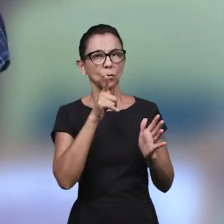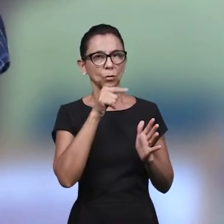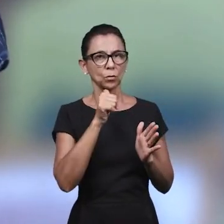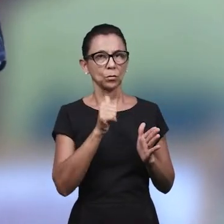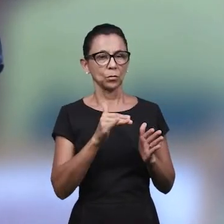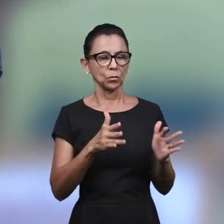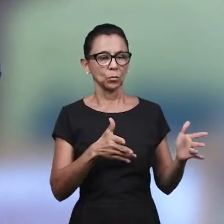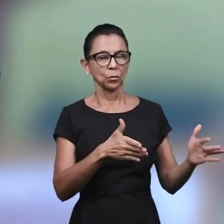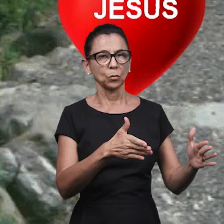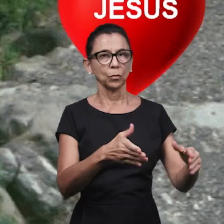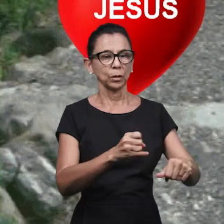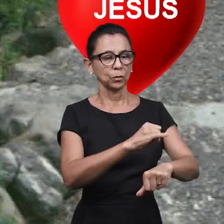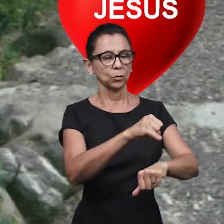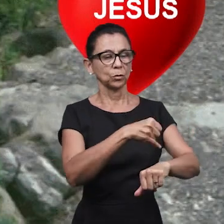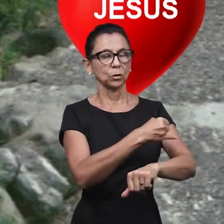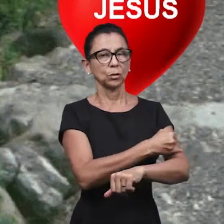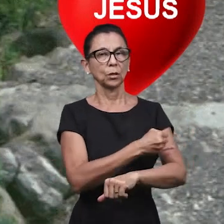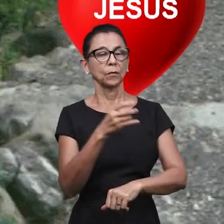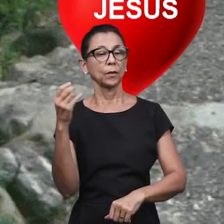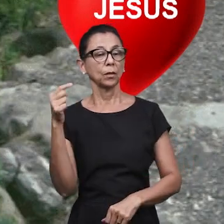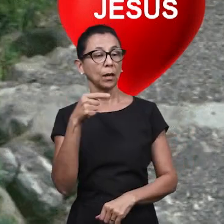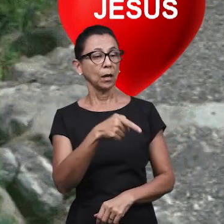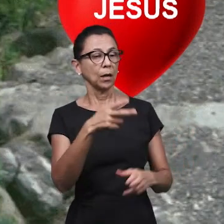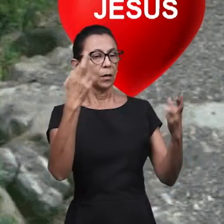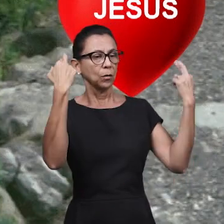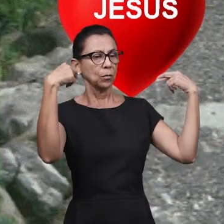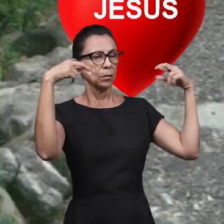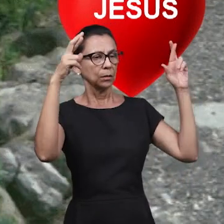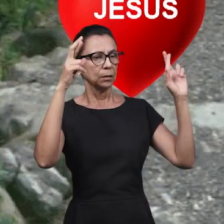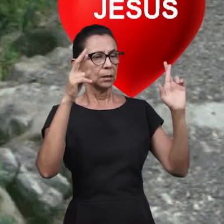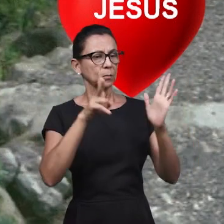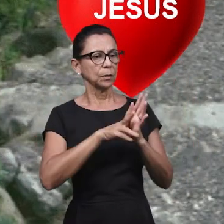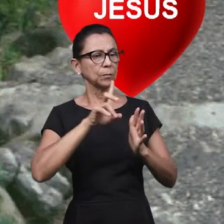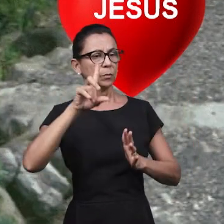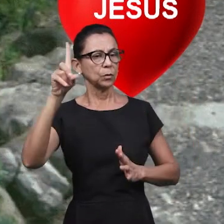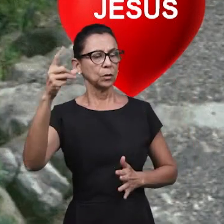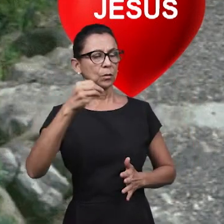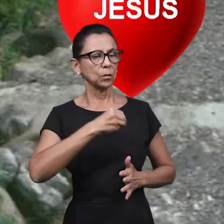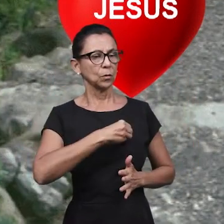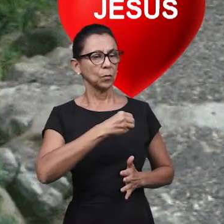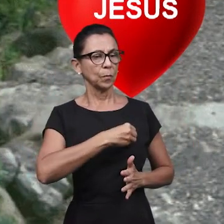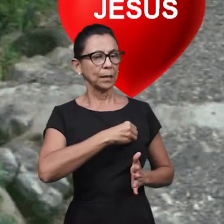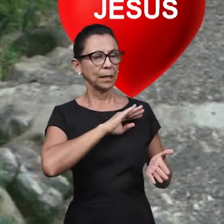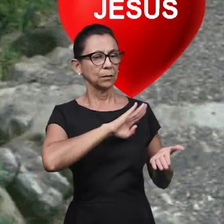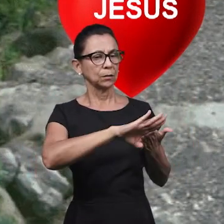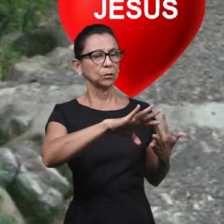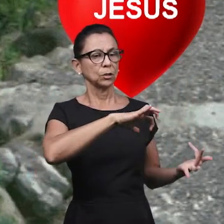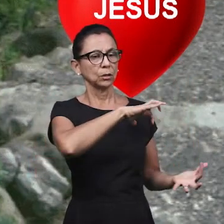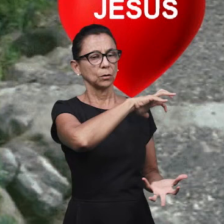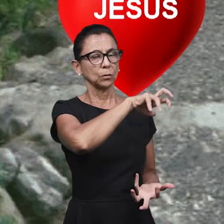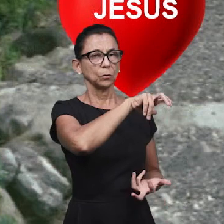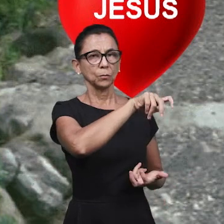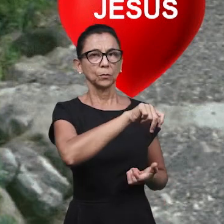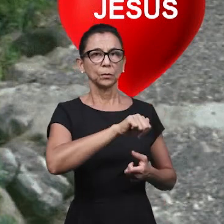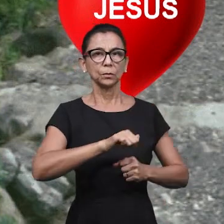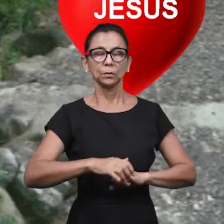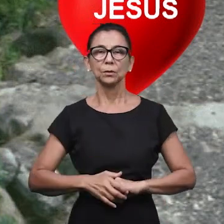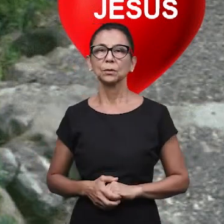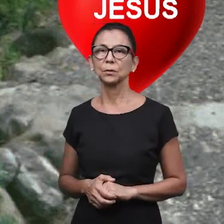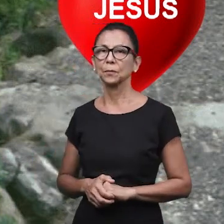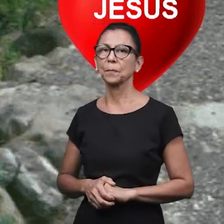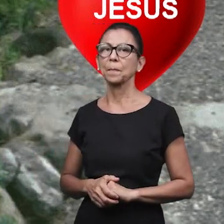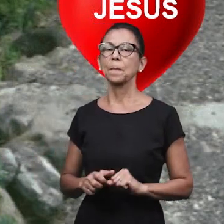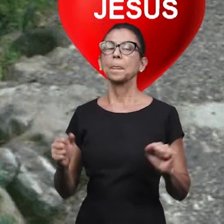Jourdain. Jean-Baptiste s'est approché et a dit: Voici l'agneau de Dieu qui ôte le péché du monde. Gloire à Dieu. Jésus est l'agneau de